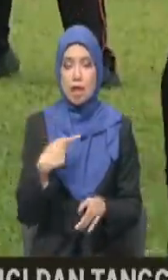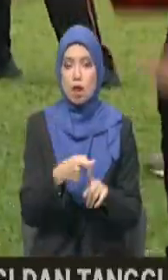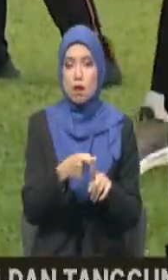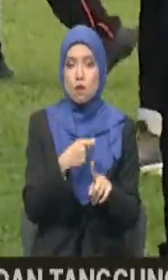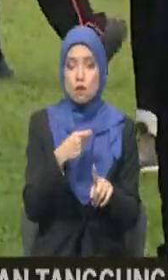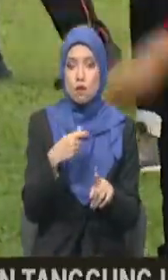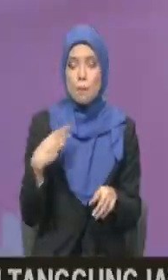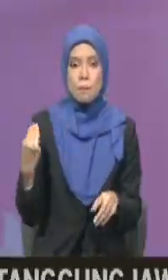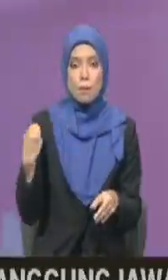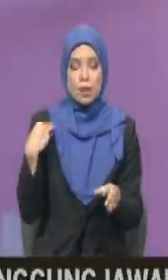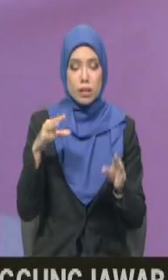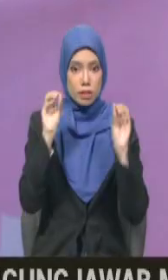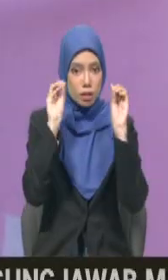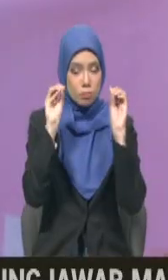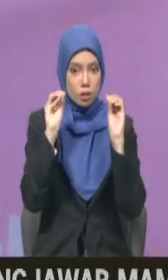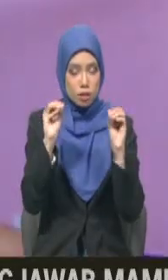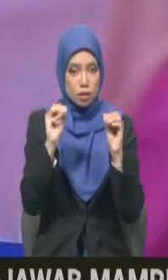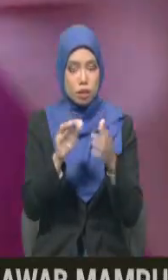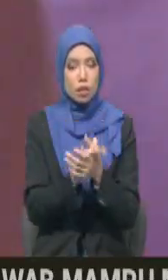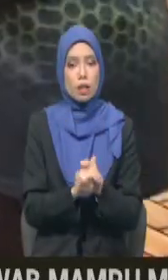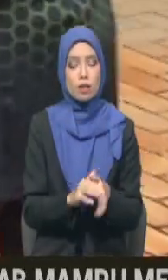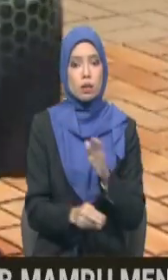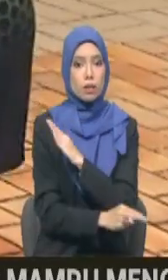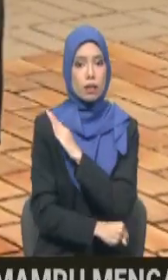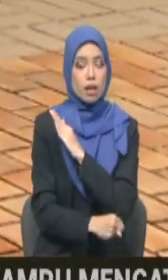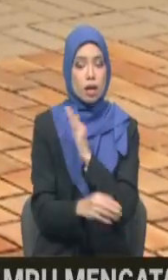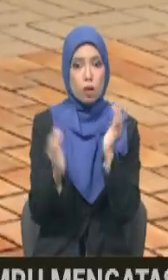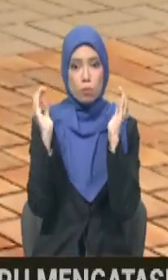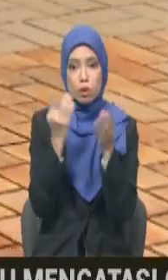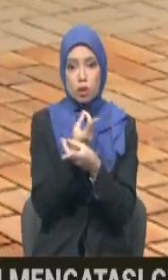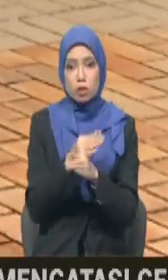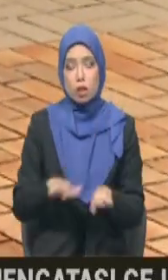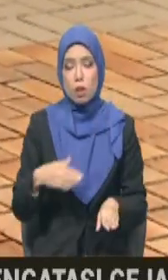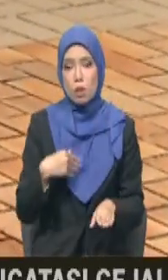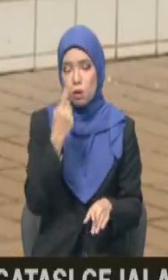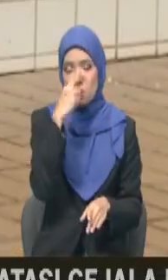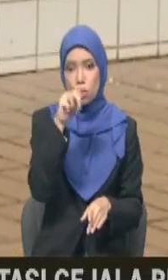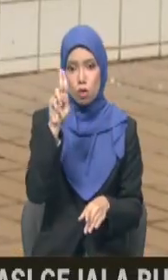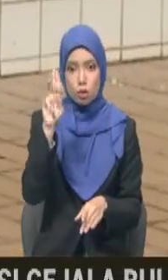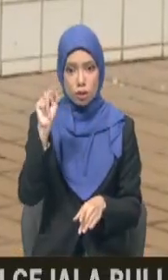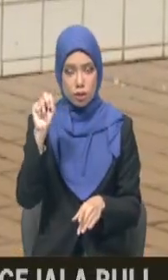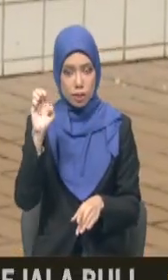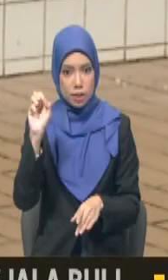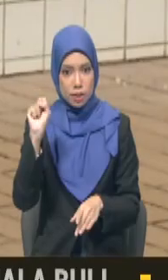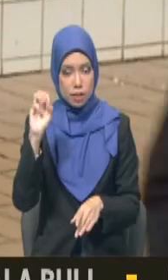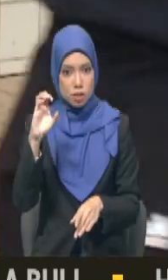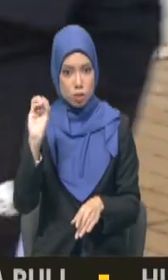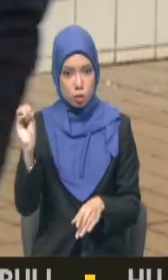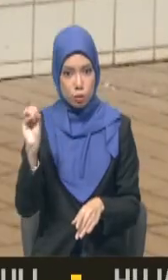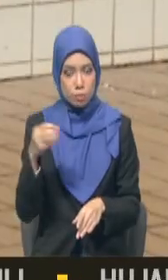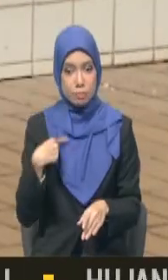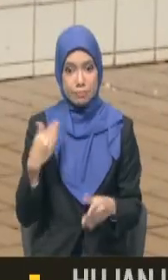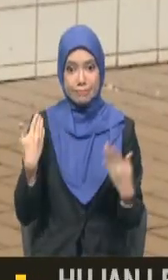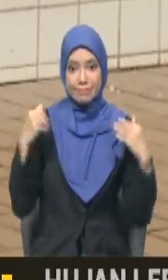selaku pengerusi suruhanjaya kebangsaan Negara Brunei Darussalam bagi UNESCO atur cara Majlis termasuk